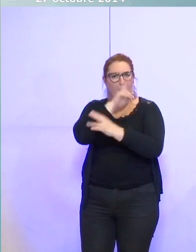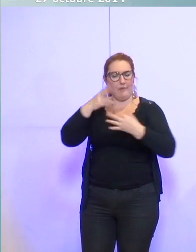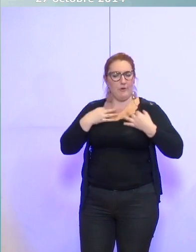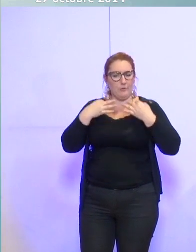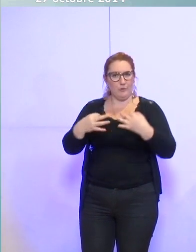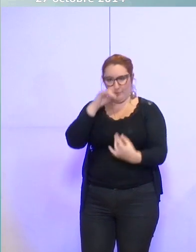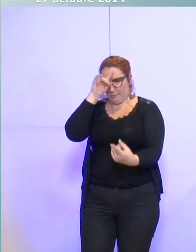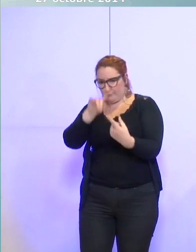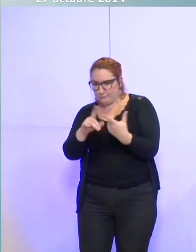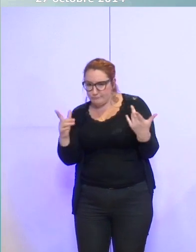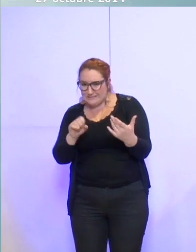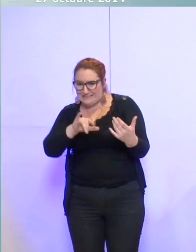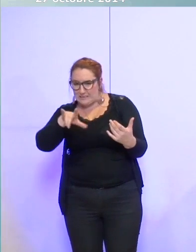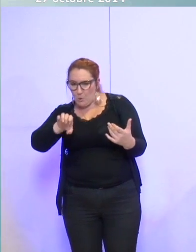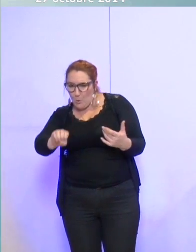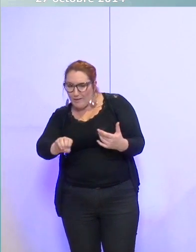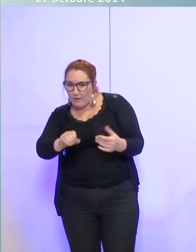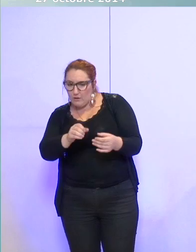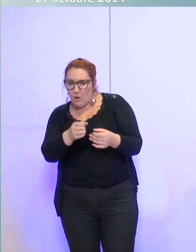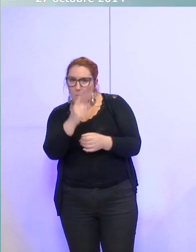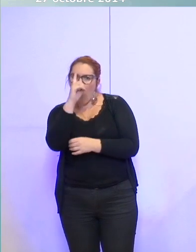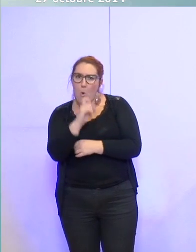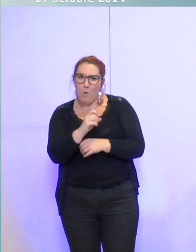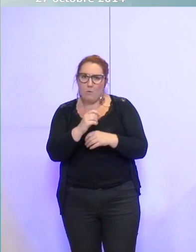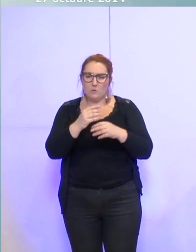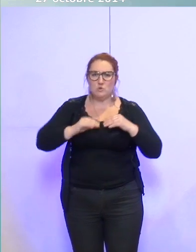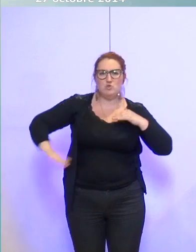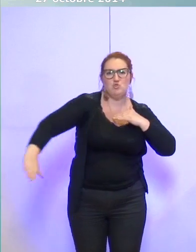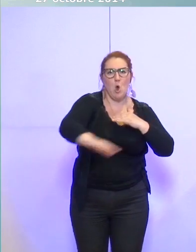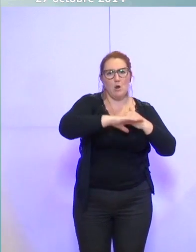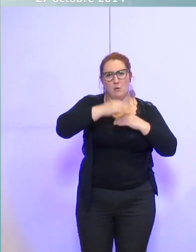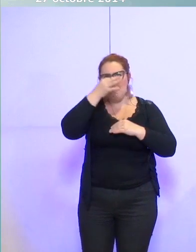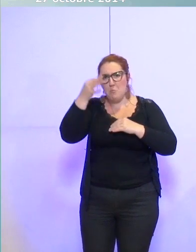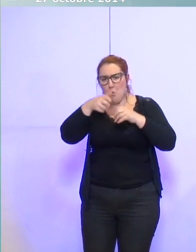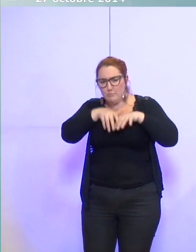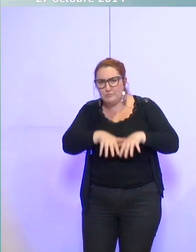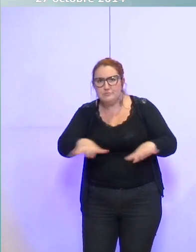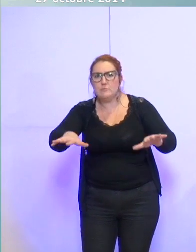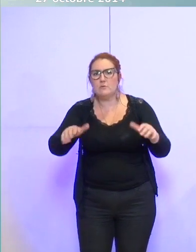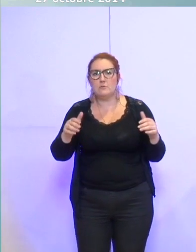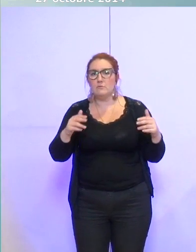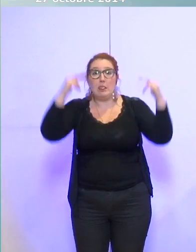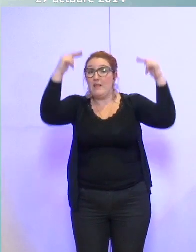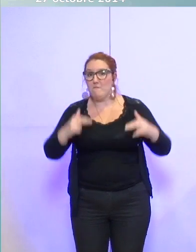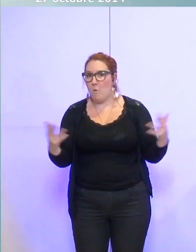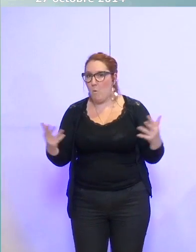de Siloé dans les eaux et dans les sols. Alors, le dossier qui est soumis à notre